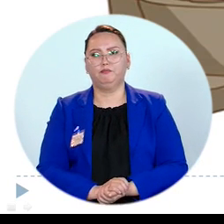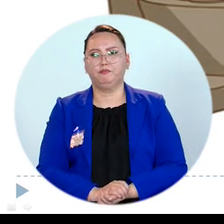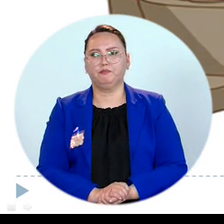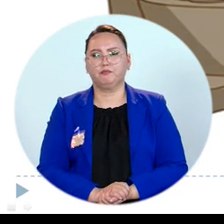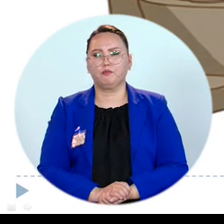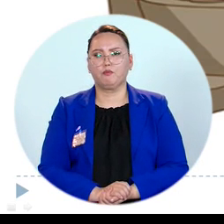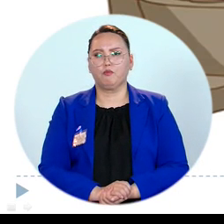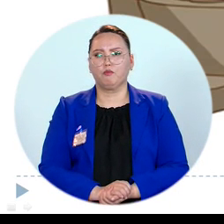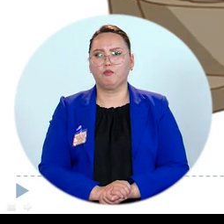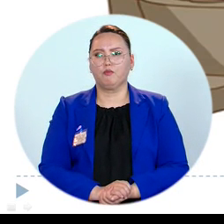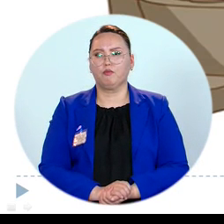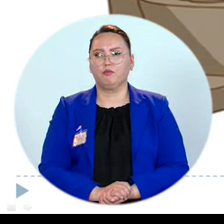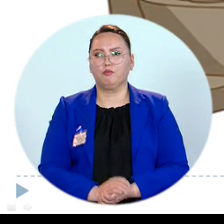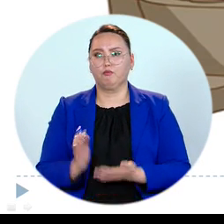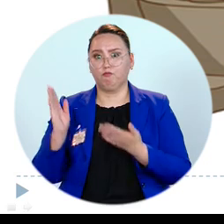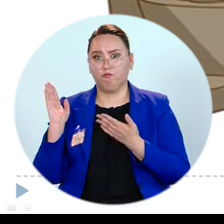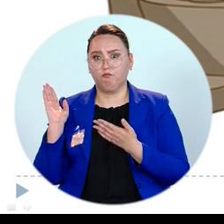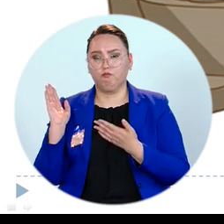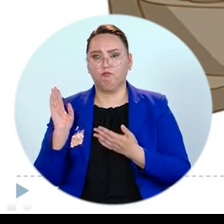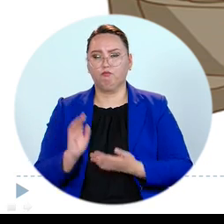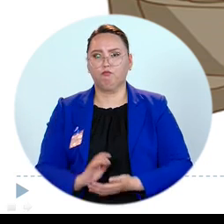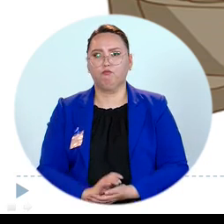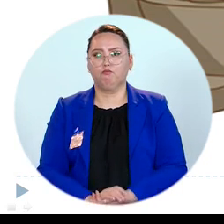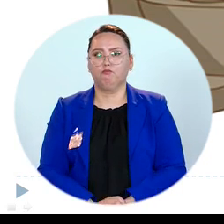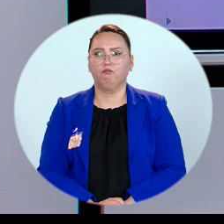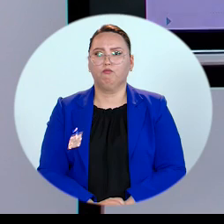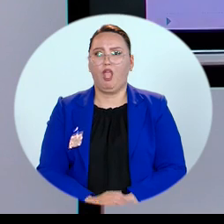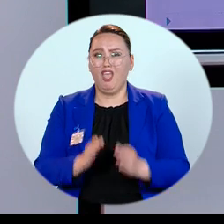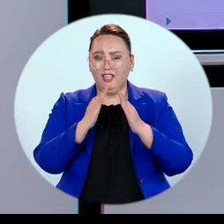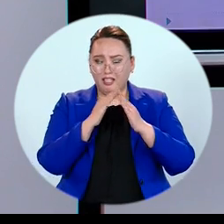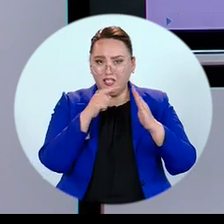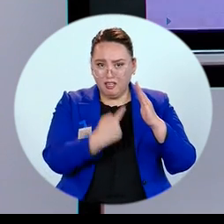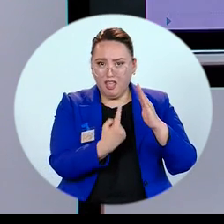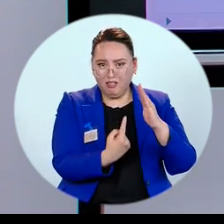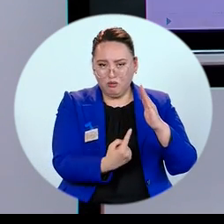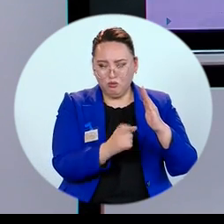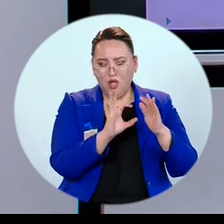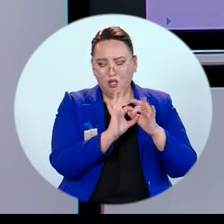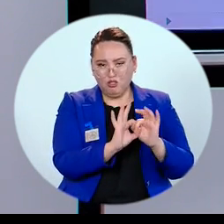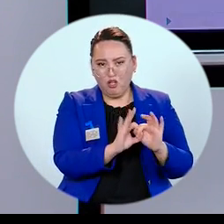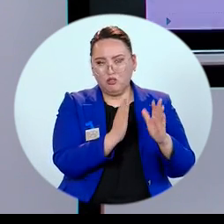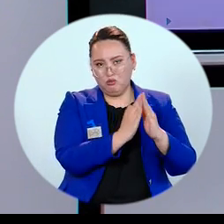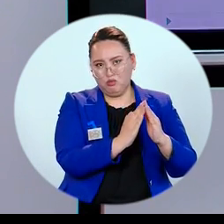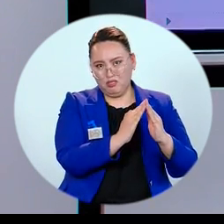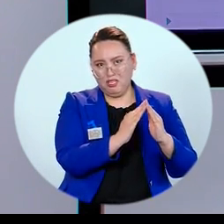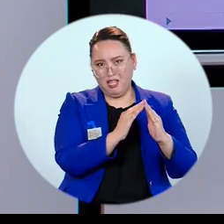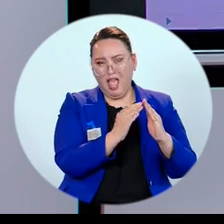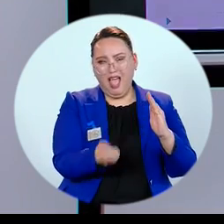རེདབ ཁག